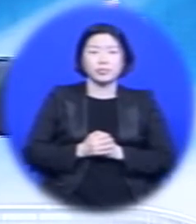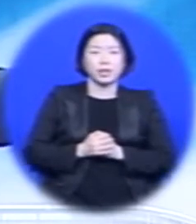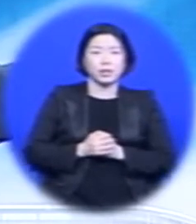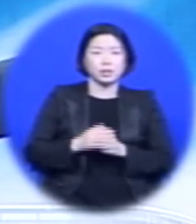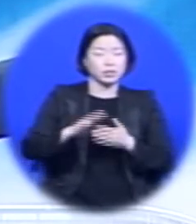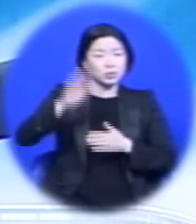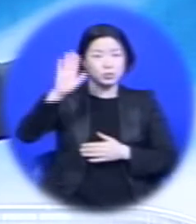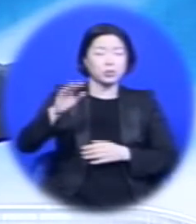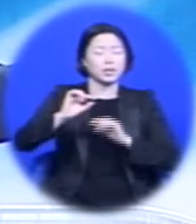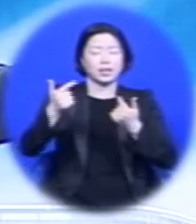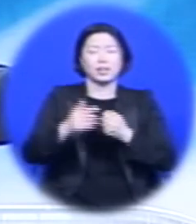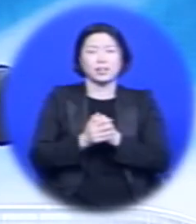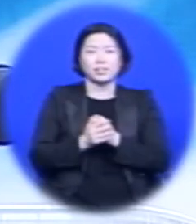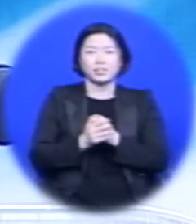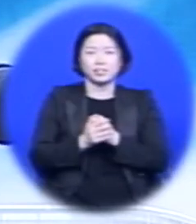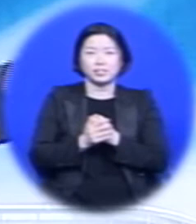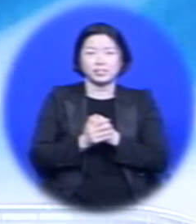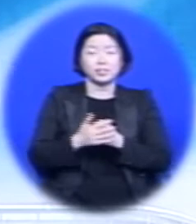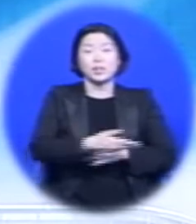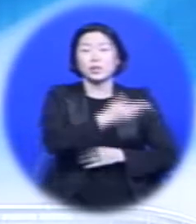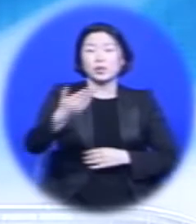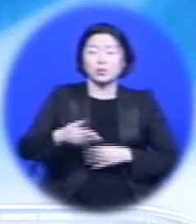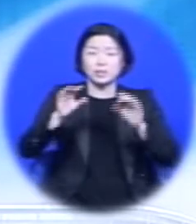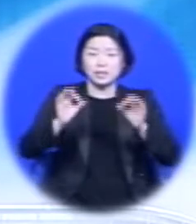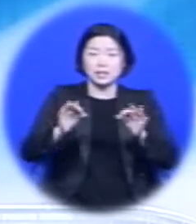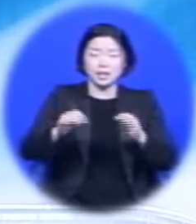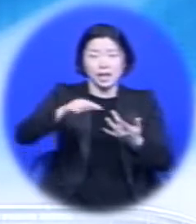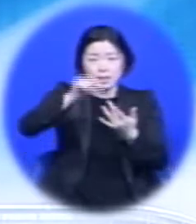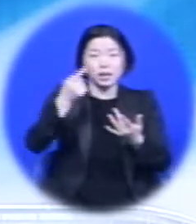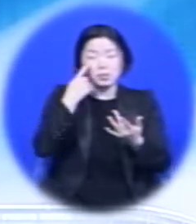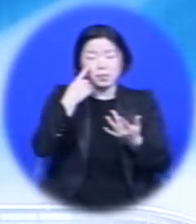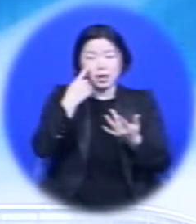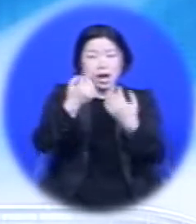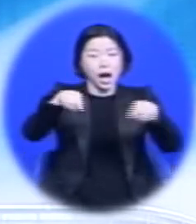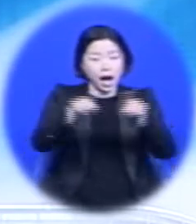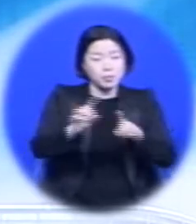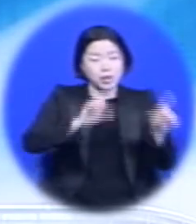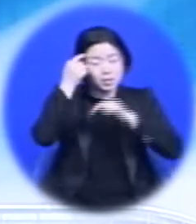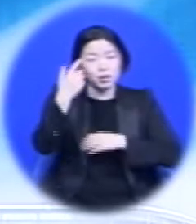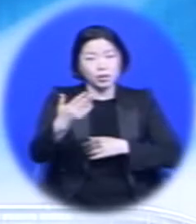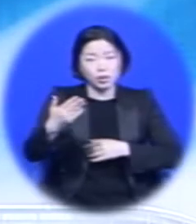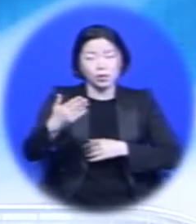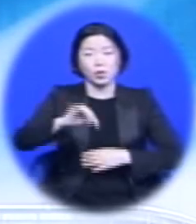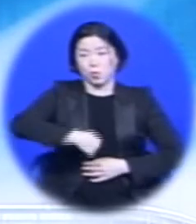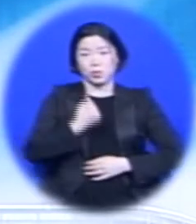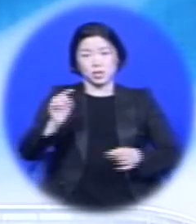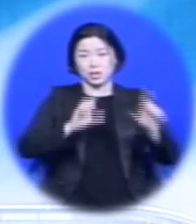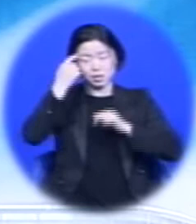손들라고는 안 하겠습니다. 여러분 이제 택하세요. 함께 살 거예요, 혼자 살 거예요? 그것만 우리가 결정하는